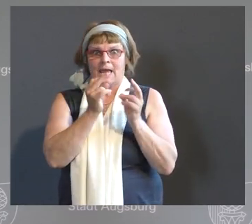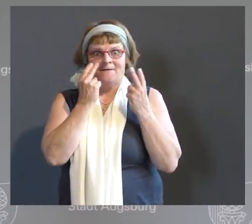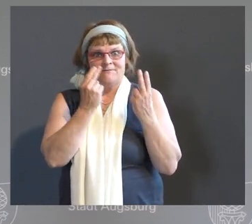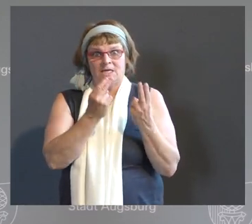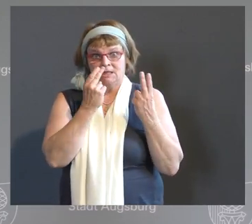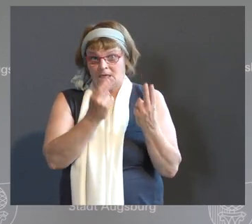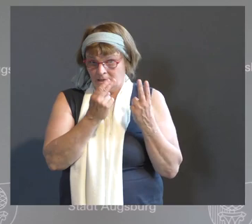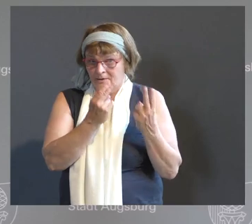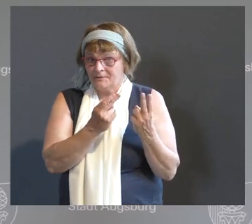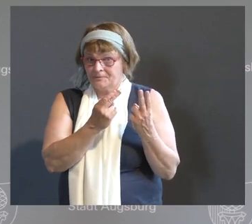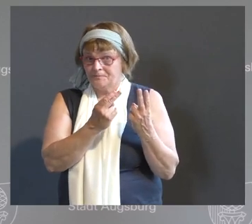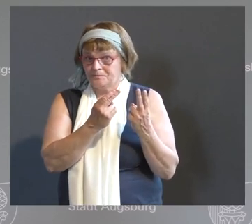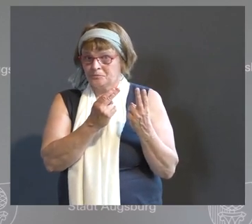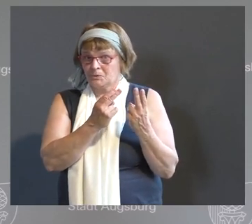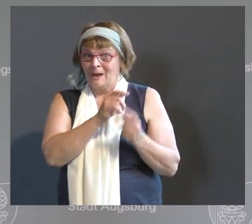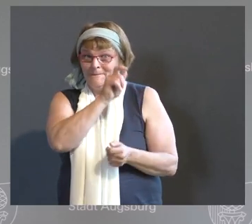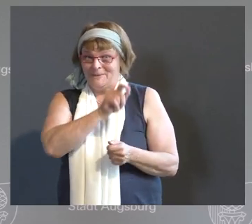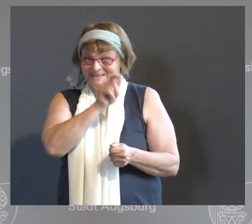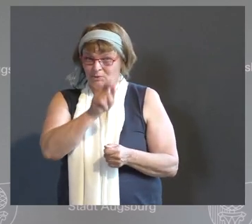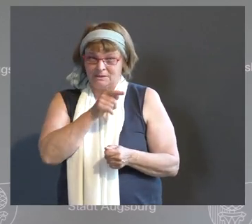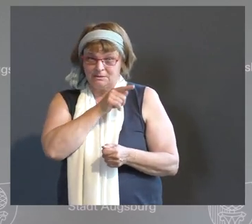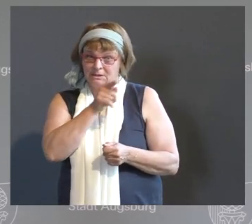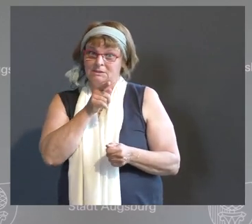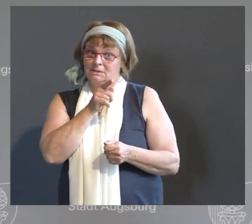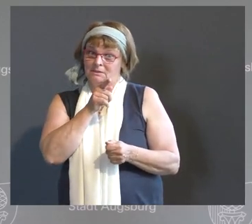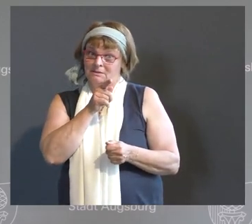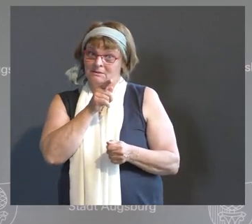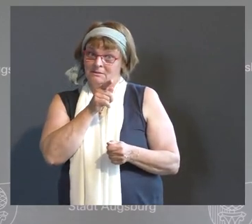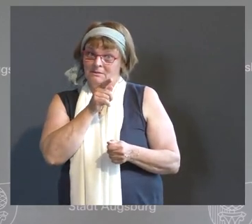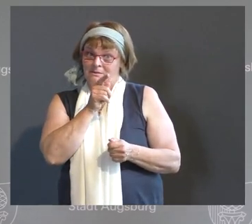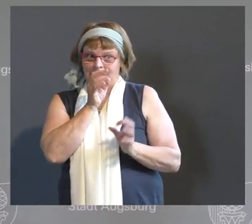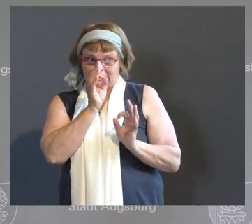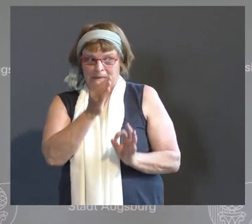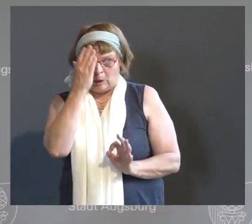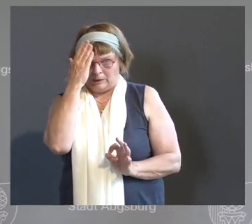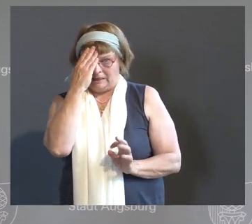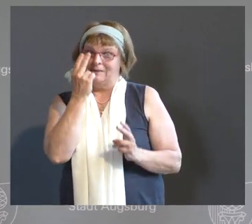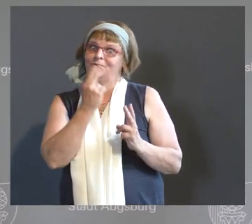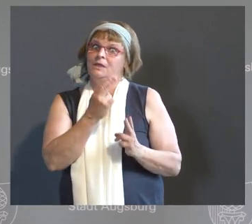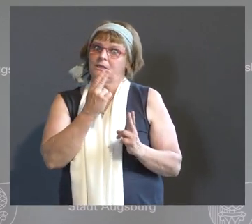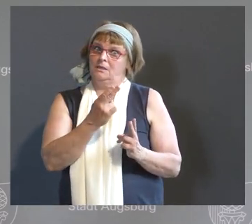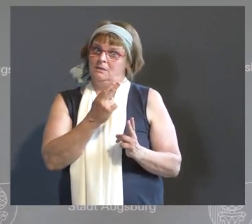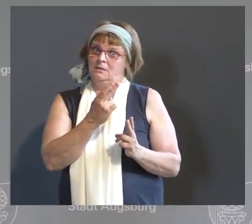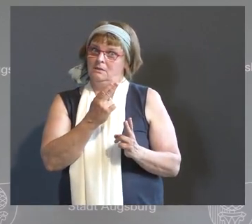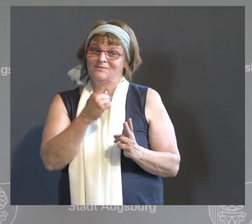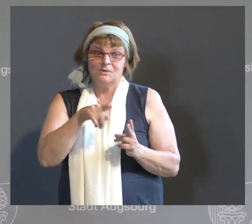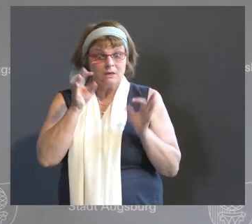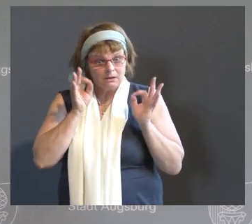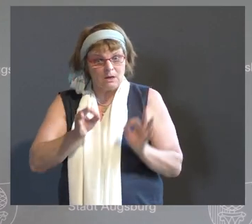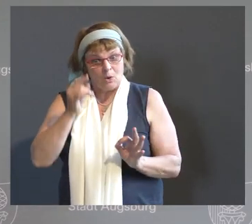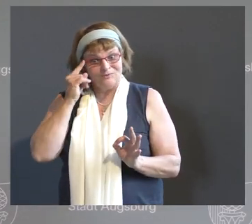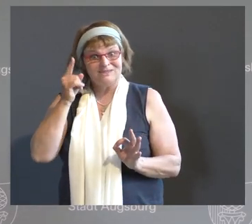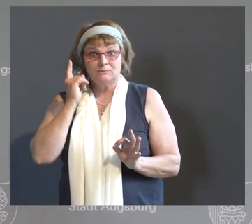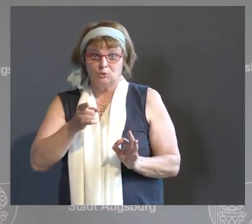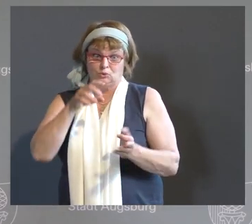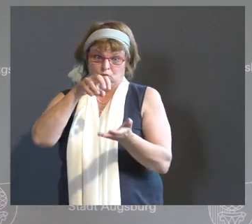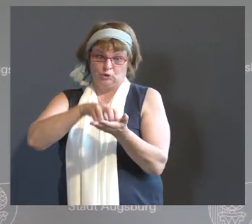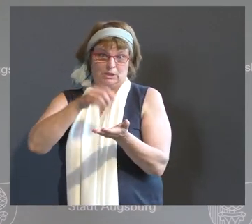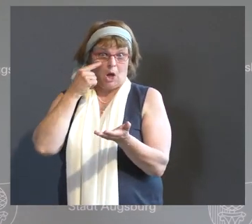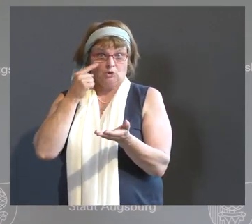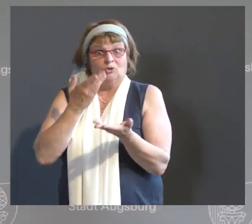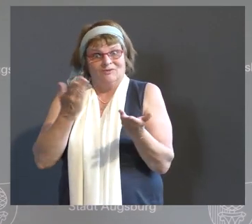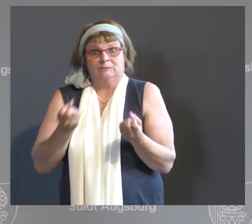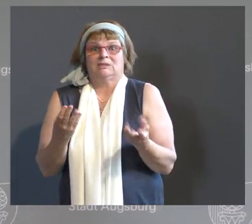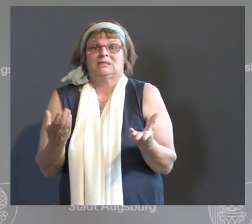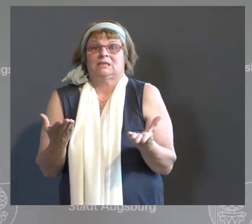gut zu behandeln und gut zu gucken, was passiert in unserer Stadt, wenn wir jetzt diese Maßnahmen in der Stadt machen. Wir werden jedes Wochenende und jeden Tag evaluieren, was